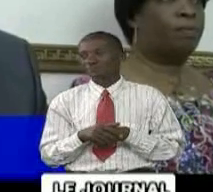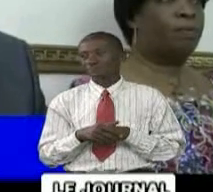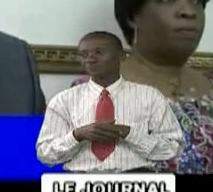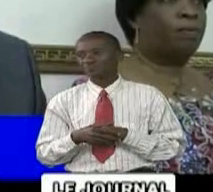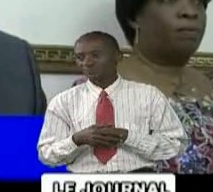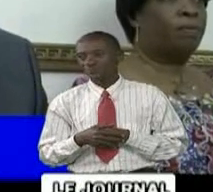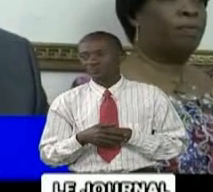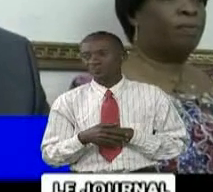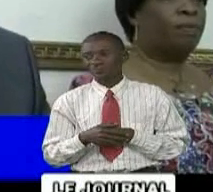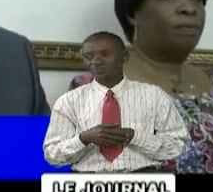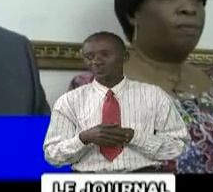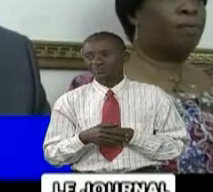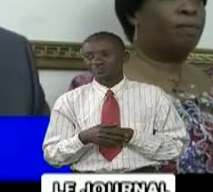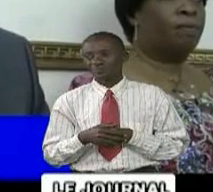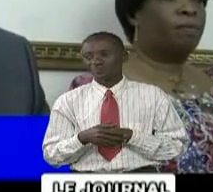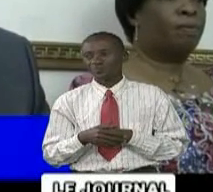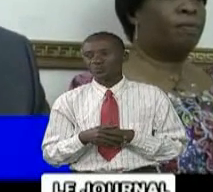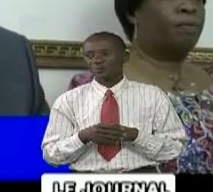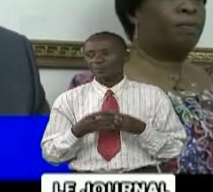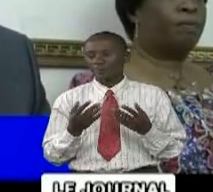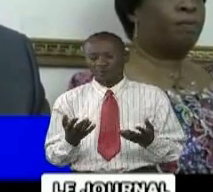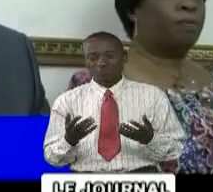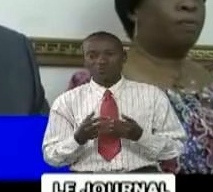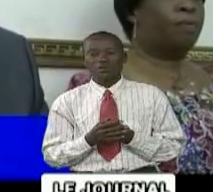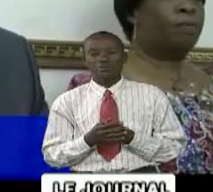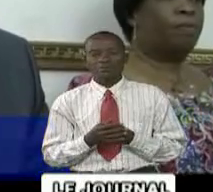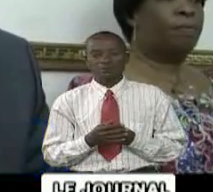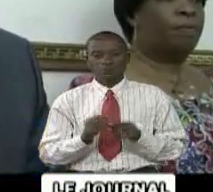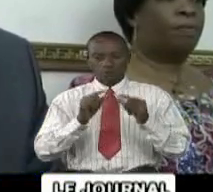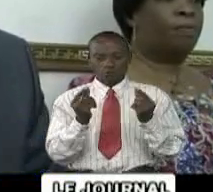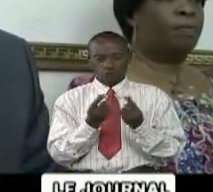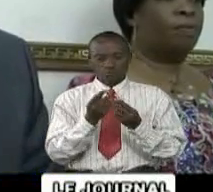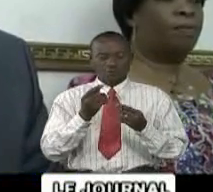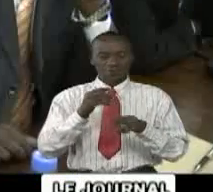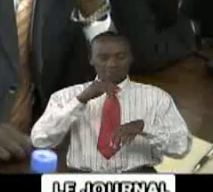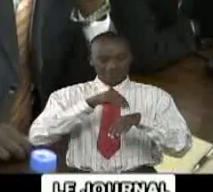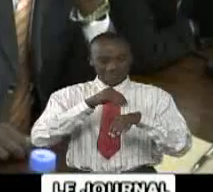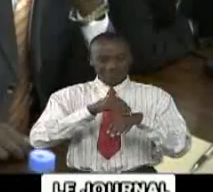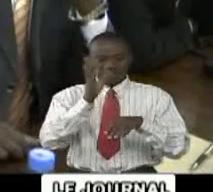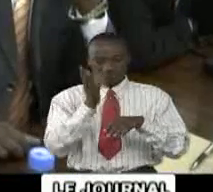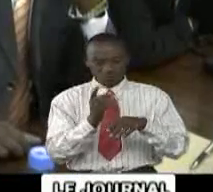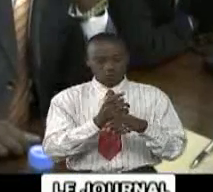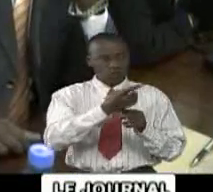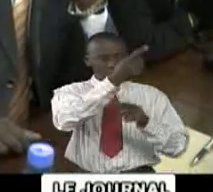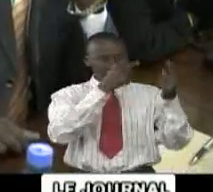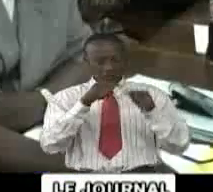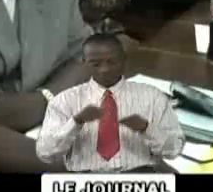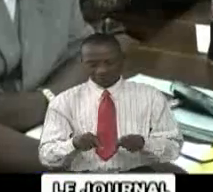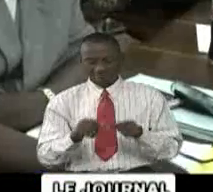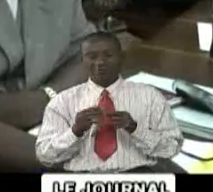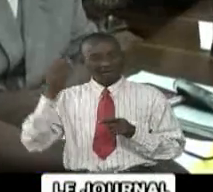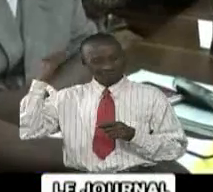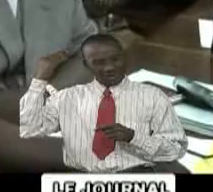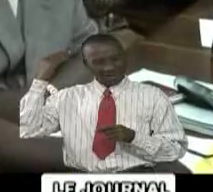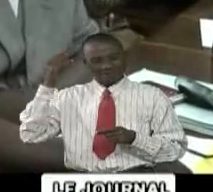du Bas-Congo était venue, effectivement, nous avons eu un protocole d'accord. Ce protocole d'accord qui